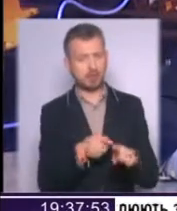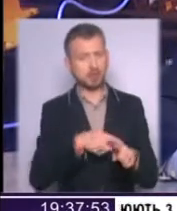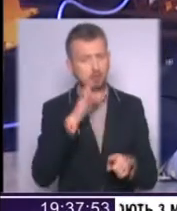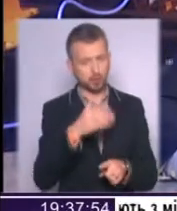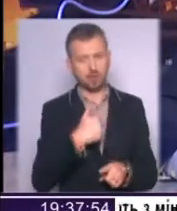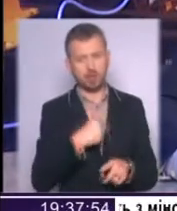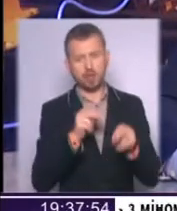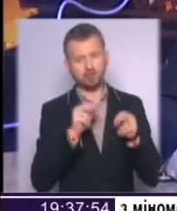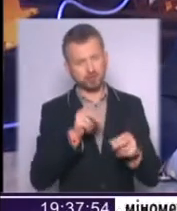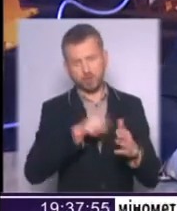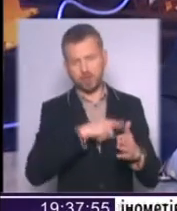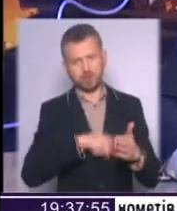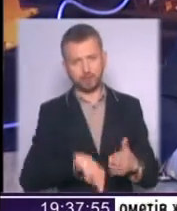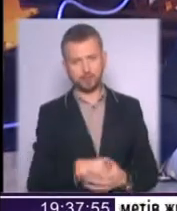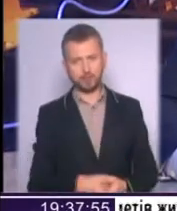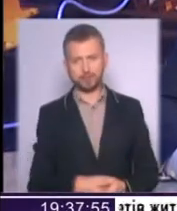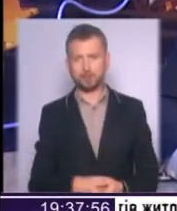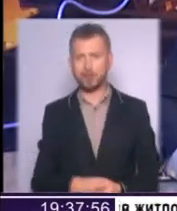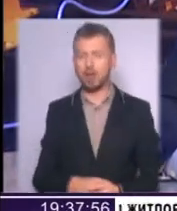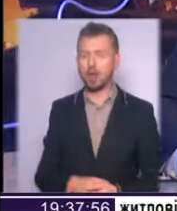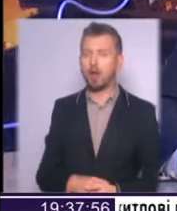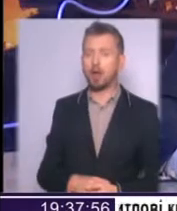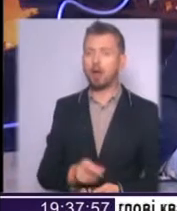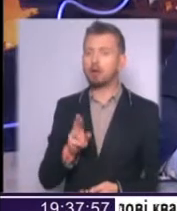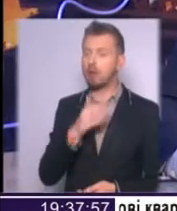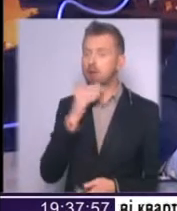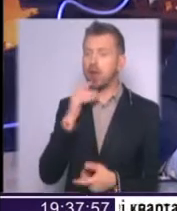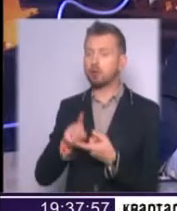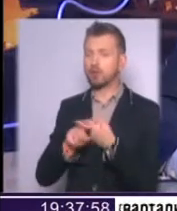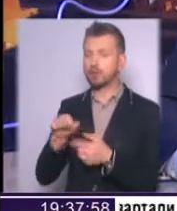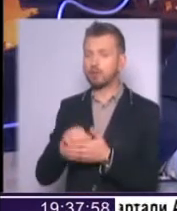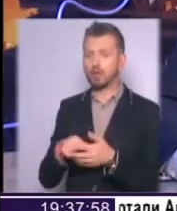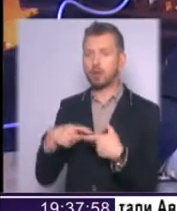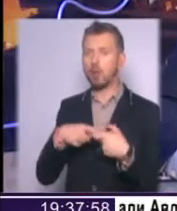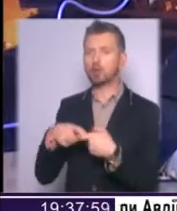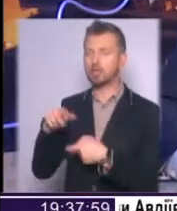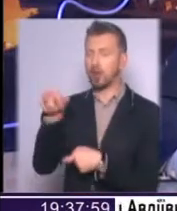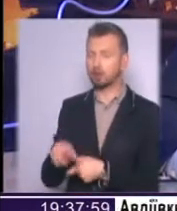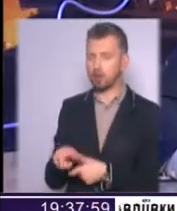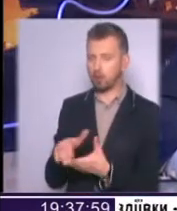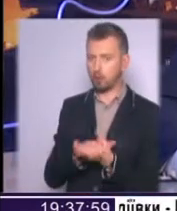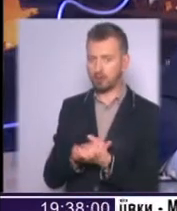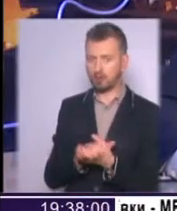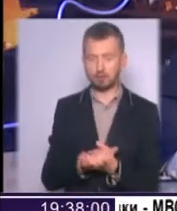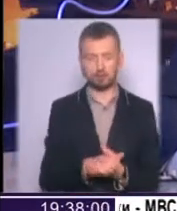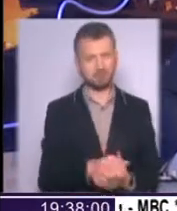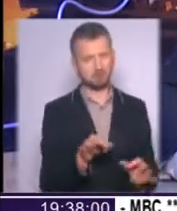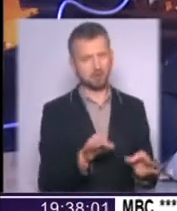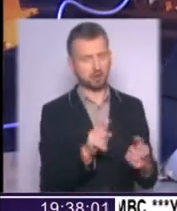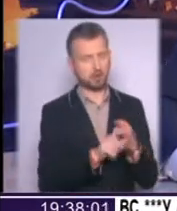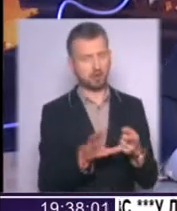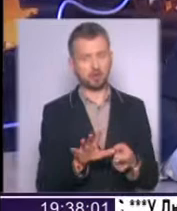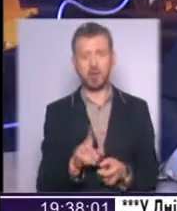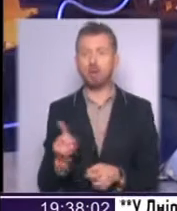чесно кажучи, не вірю. Наскільки багато залежить від координатора коаліції? Нічого не залежить, нічого абсолютно. Я хочу, а що ж він тоді робить? Я хочу вам інше сказати. Пане Ляшко, що